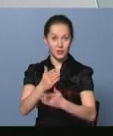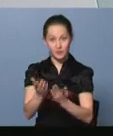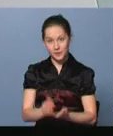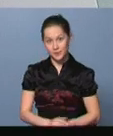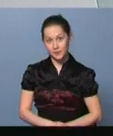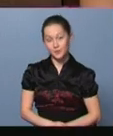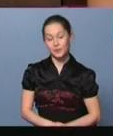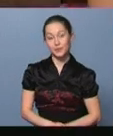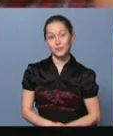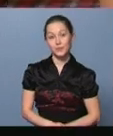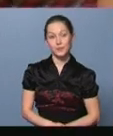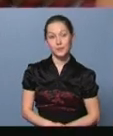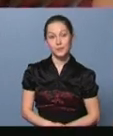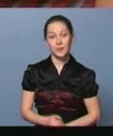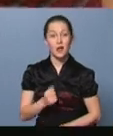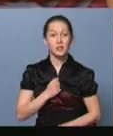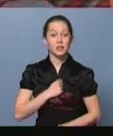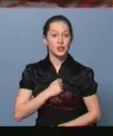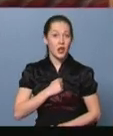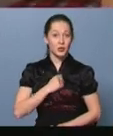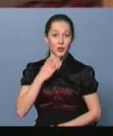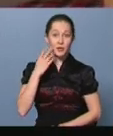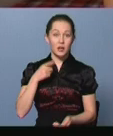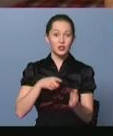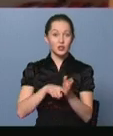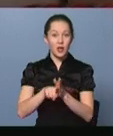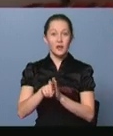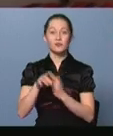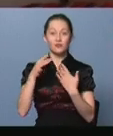Буховская. К сожалению, когда он начинается период